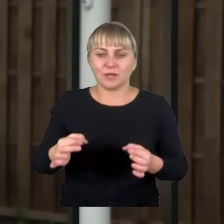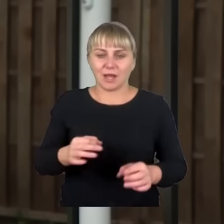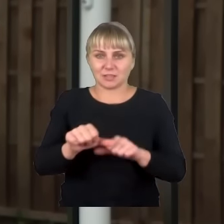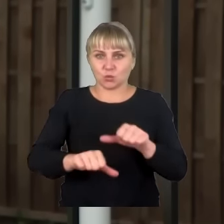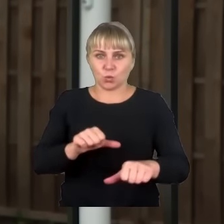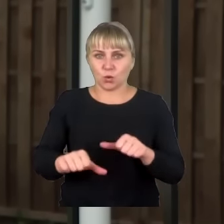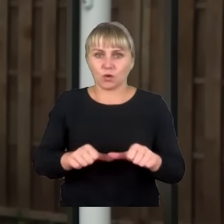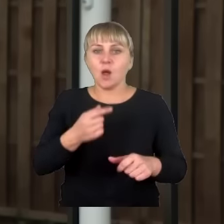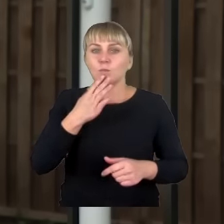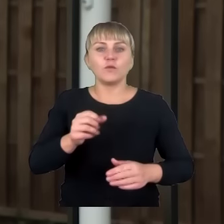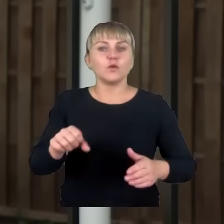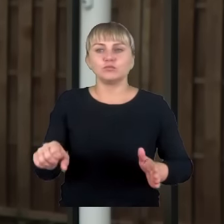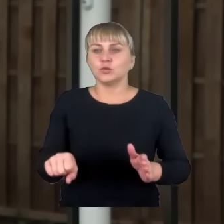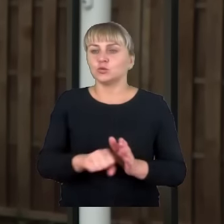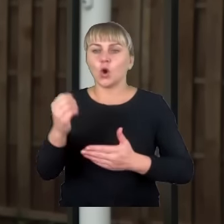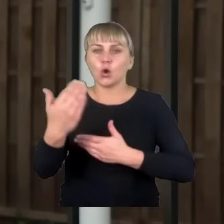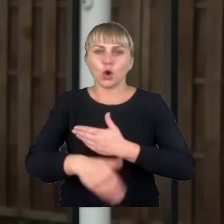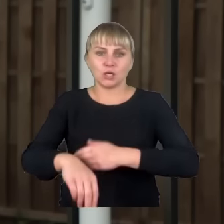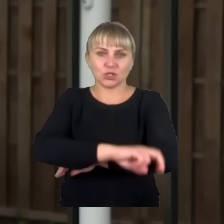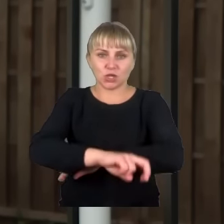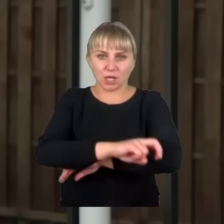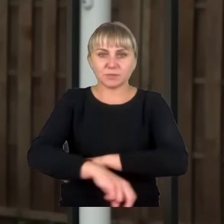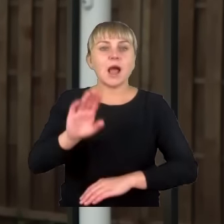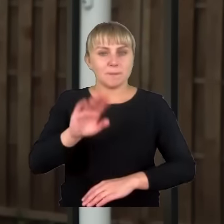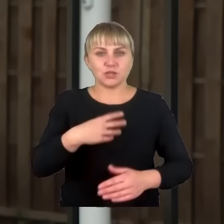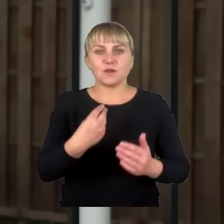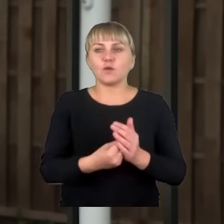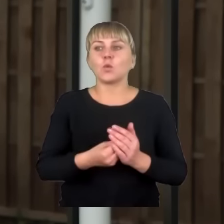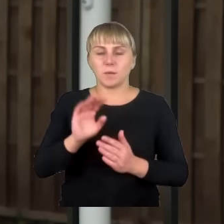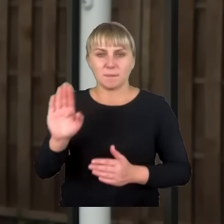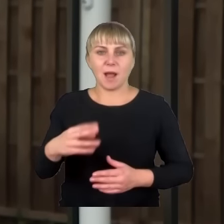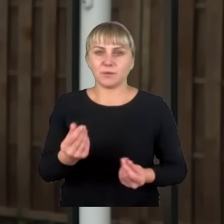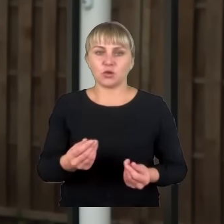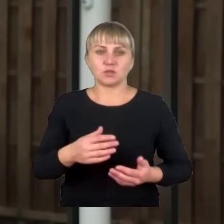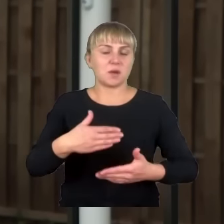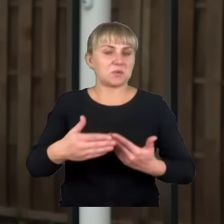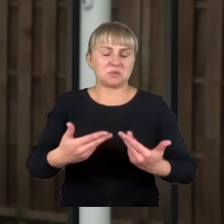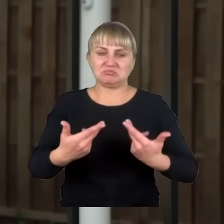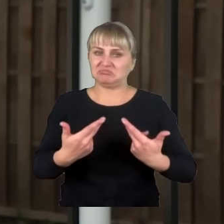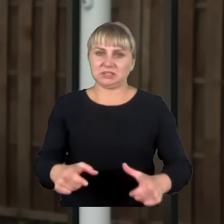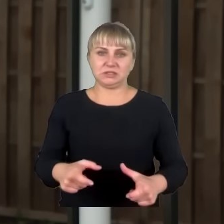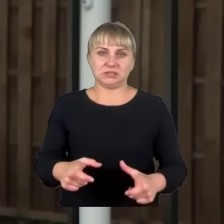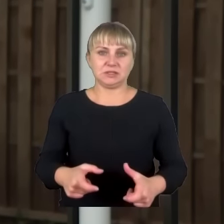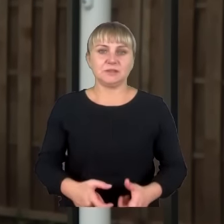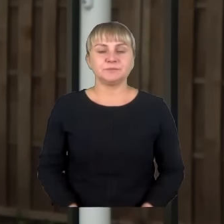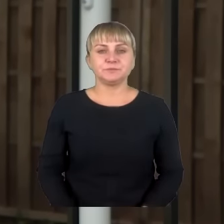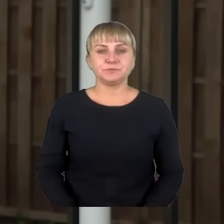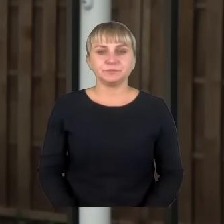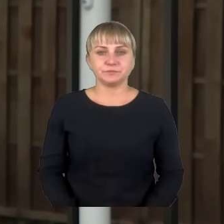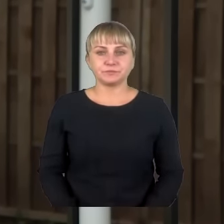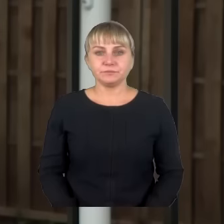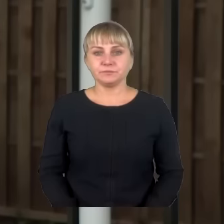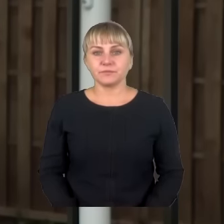do końca sierpnia wykupi obligacje, że ma na to pieniądze, jednak nic takiego nie miało miejsca. Stąd